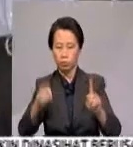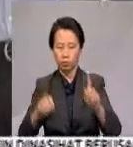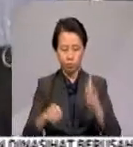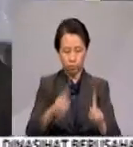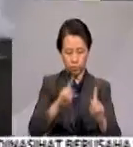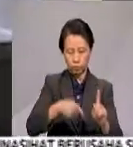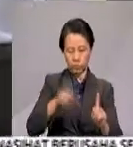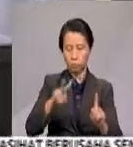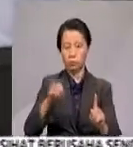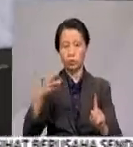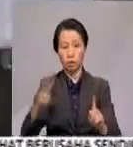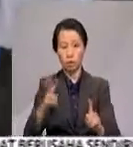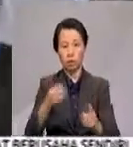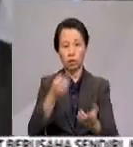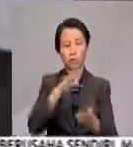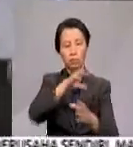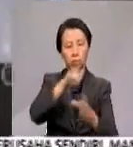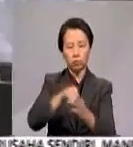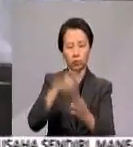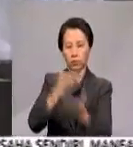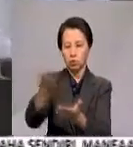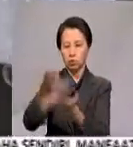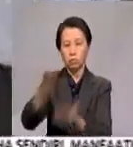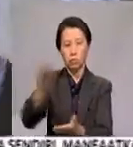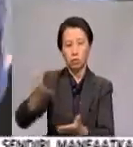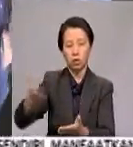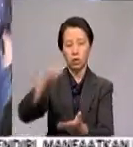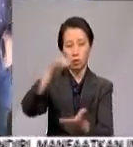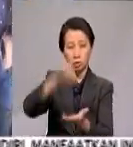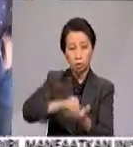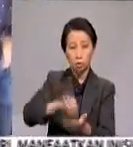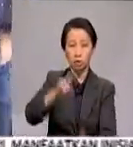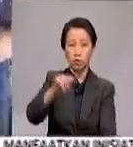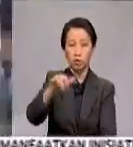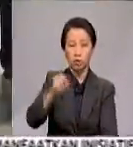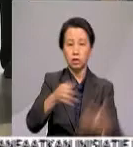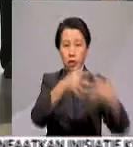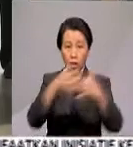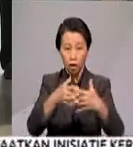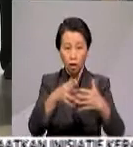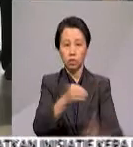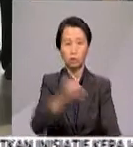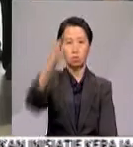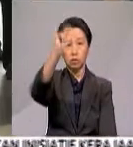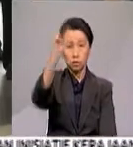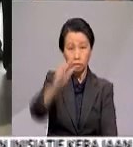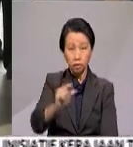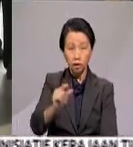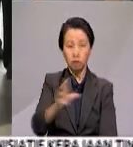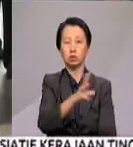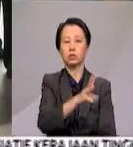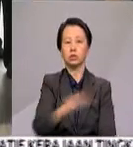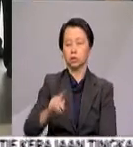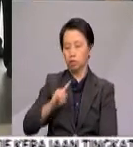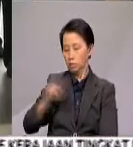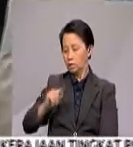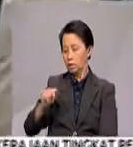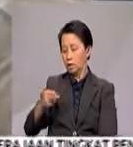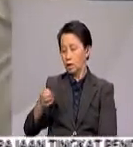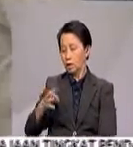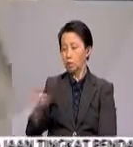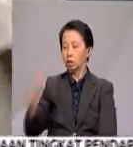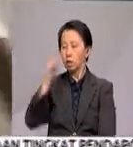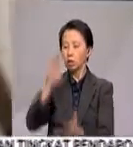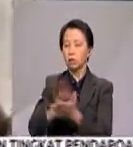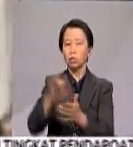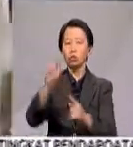2016 termasuk membeli belah barangan mewah di Emirah Arab Bersatu, Amerika Syarikat dan Itali. Selain itu, Zahid dan isterinya turut